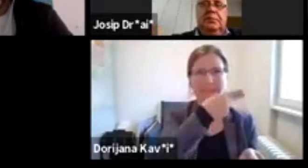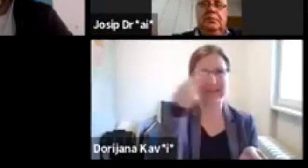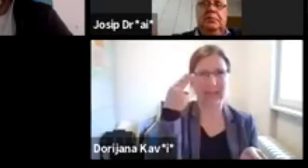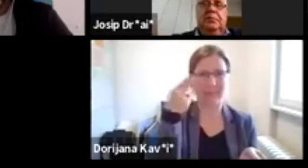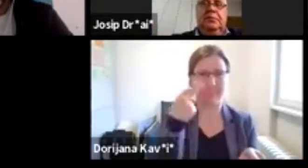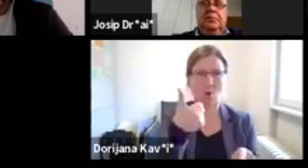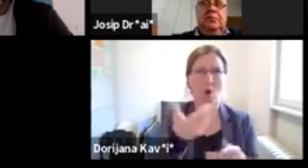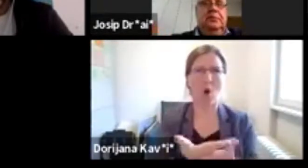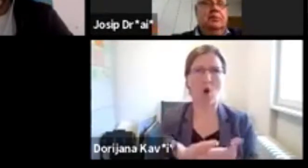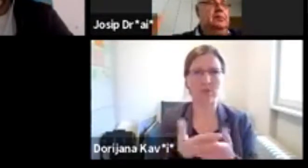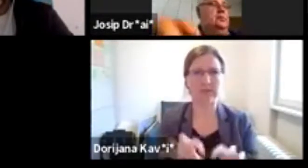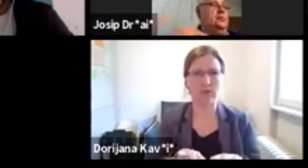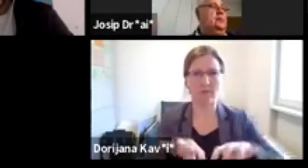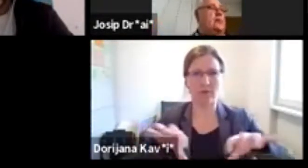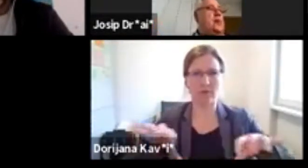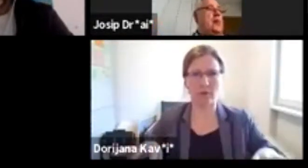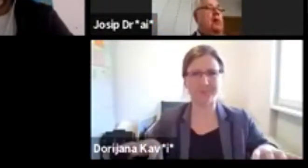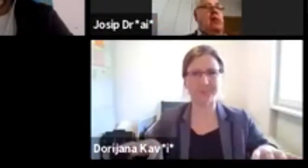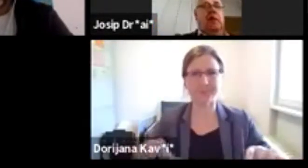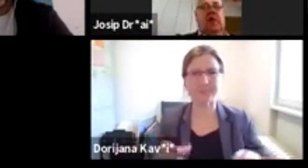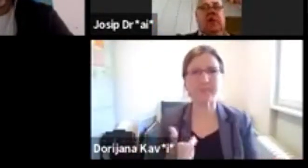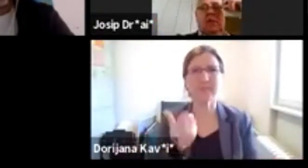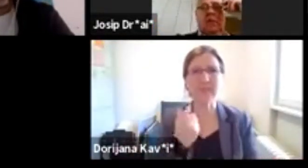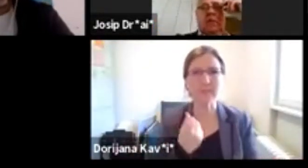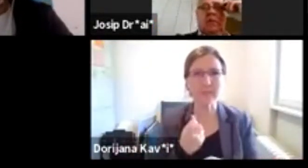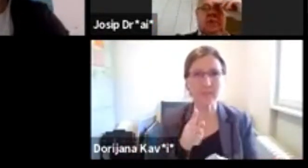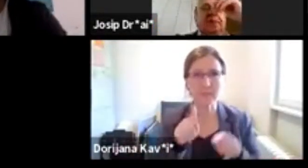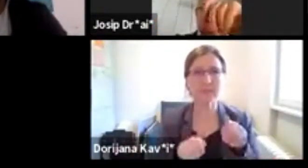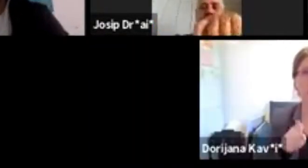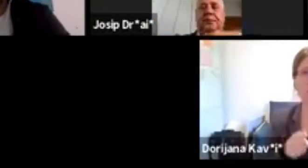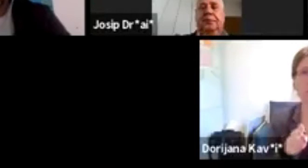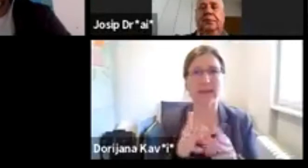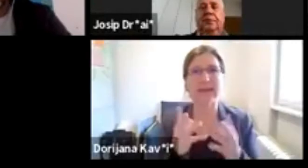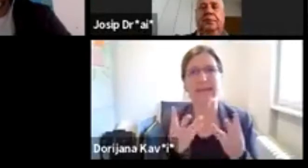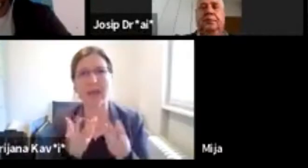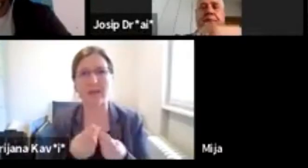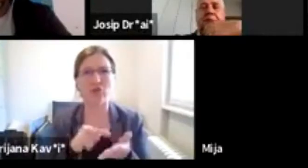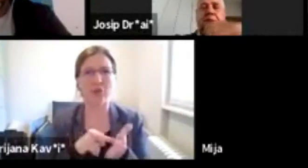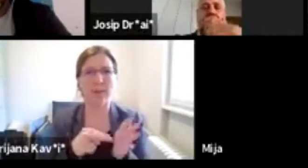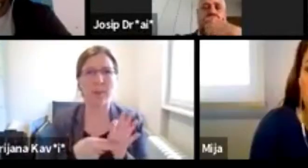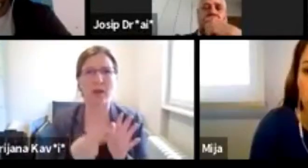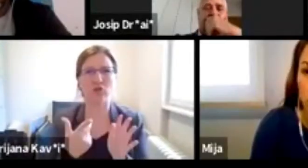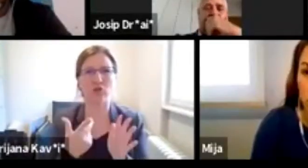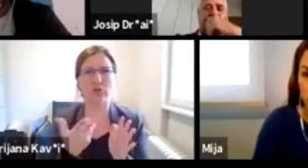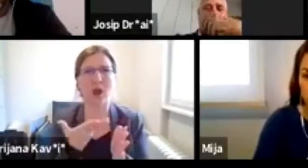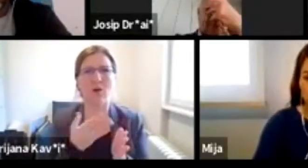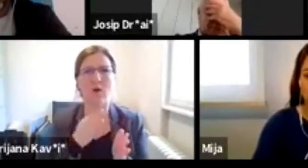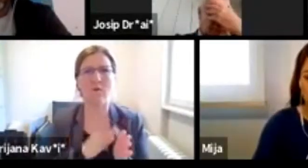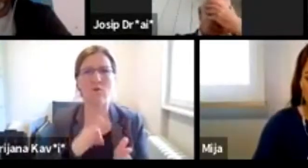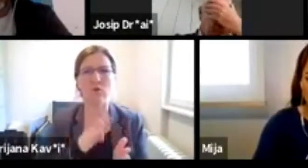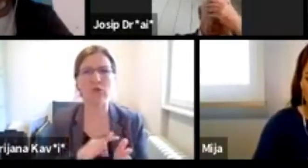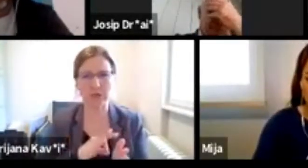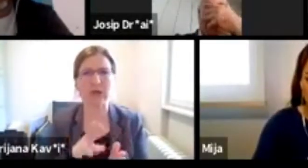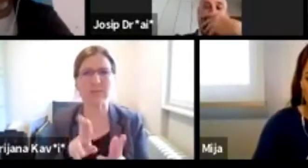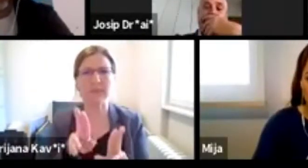ipak neki zajednički modaliteti funkcioniranja postoje. Veliki problem u